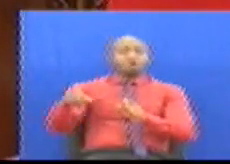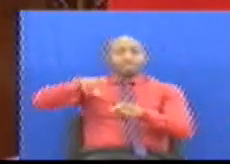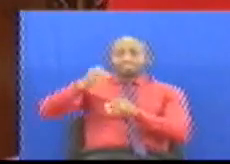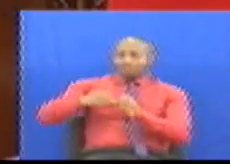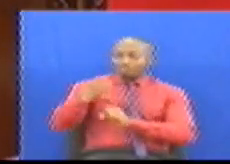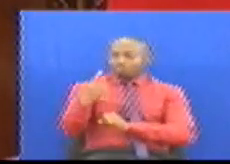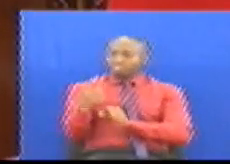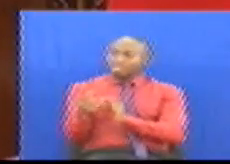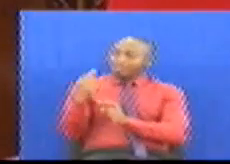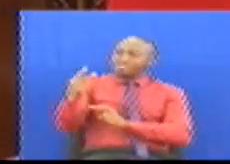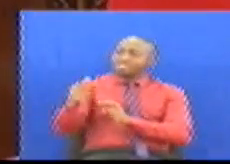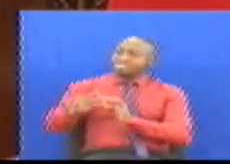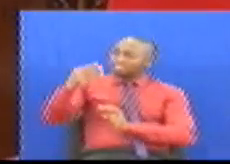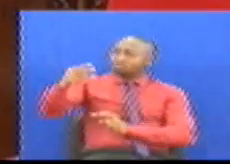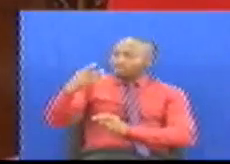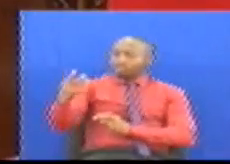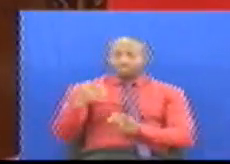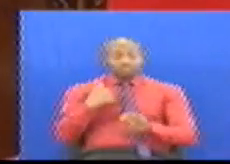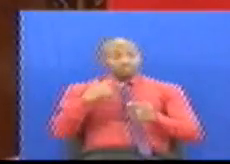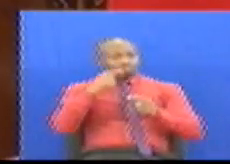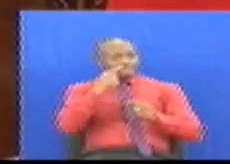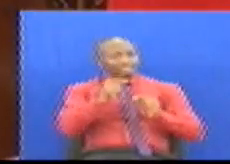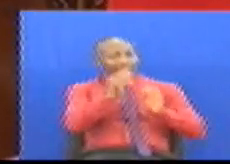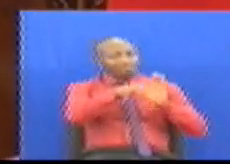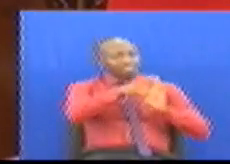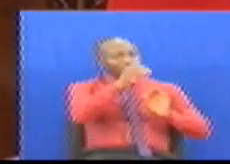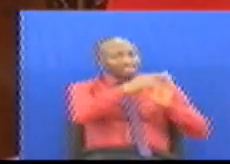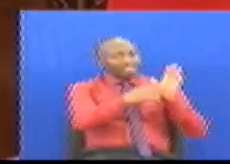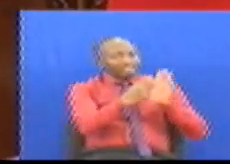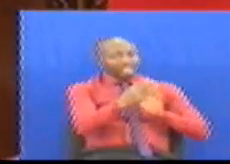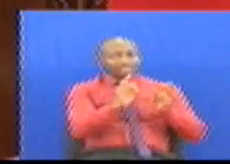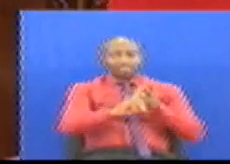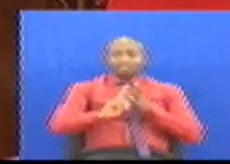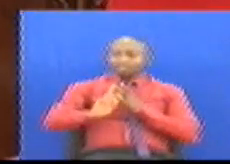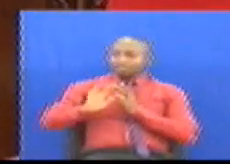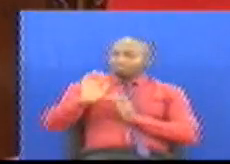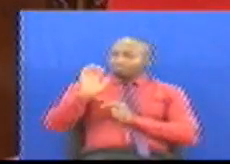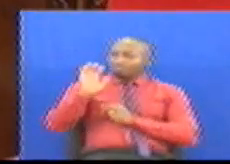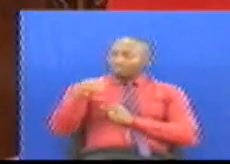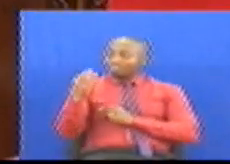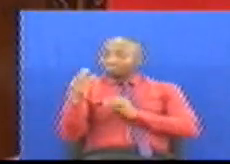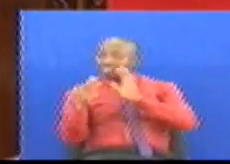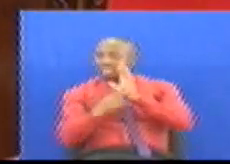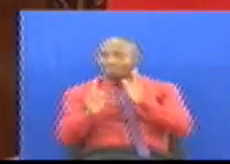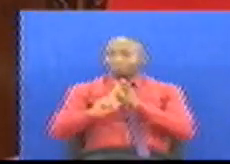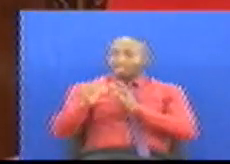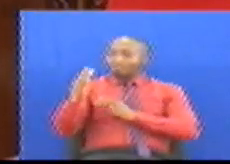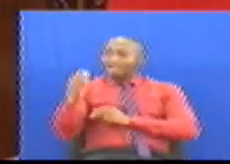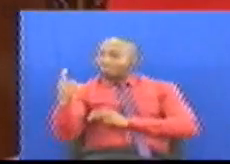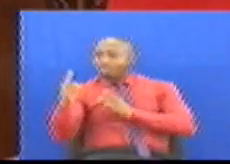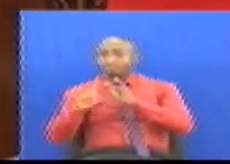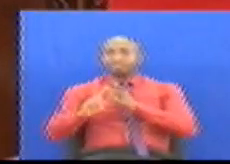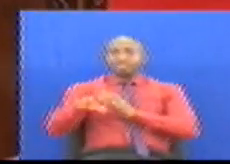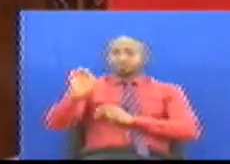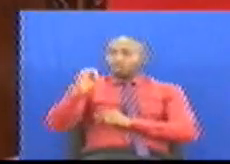Nilikuwa naangalia hapa, alichaguliwa tarehe 8/33, akachaguliwa 37, akachaguliwa 41,